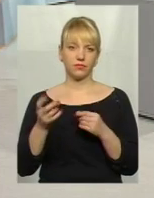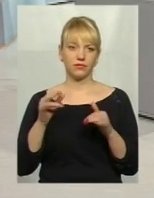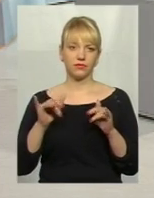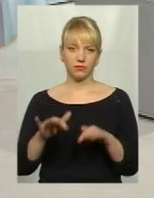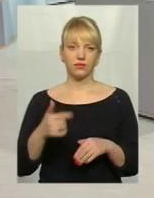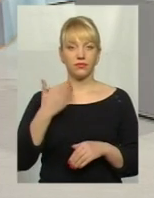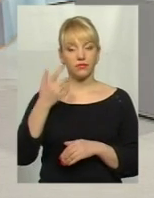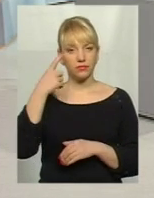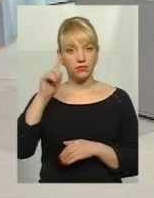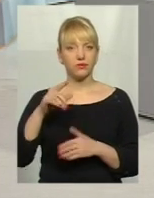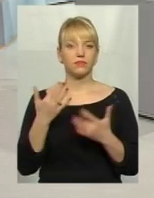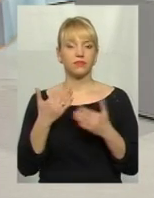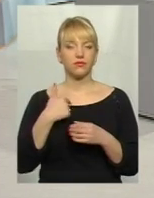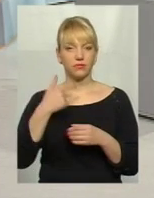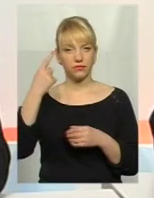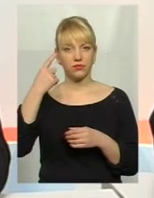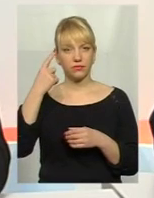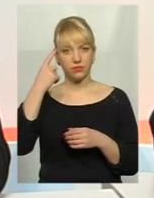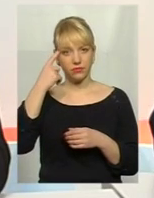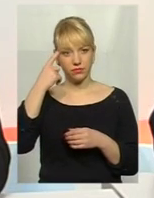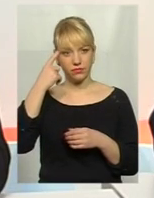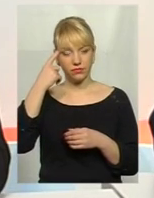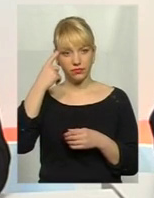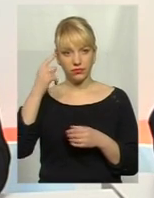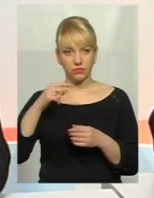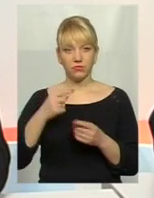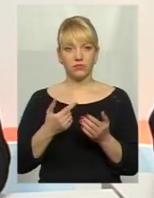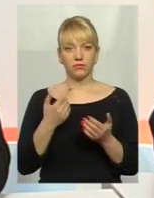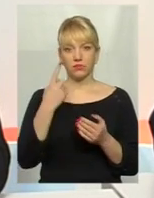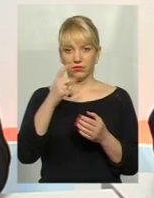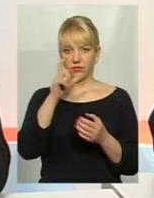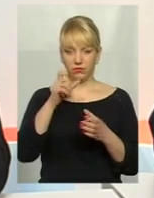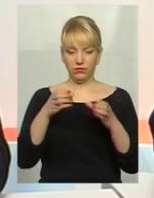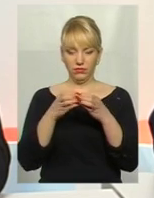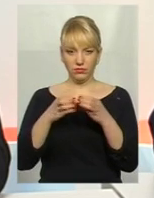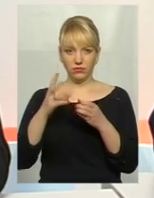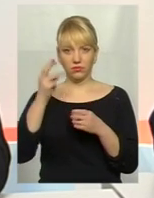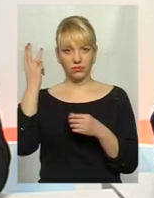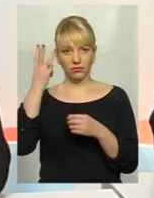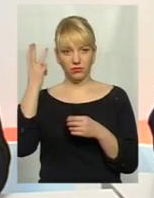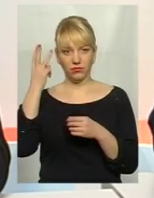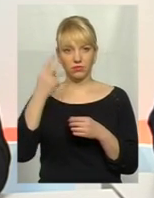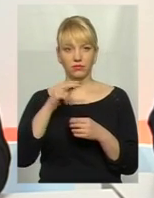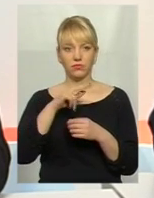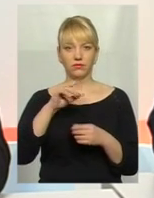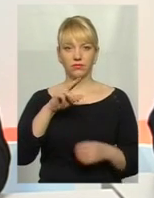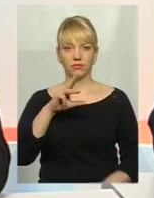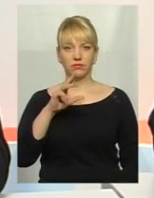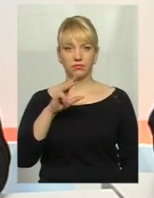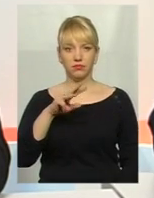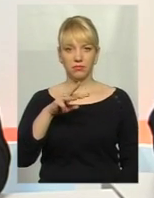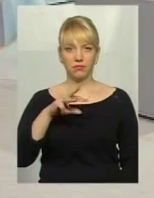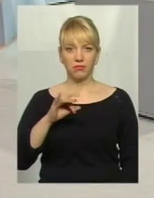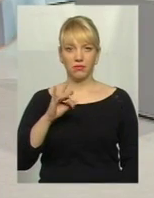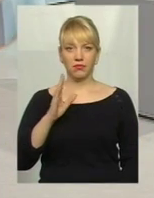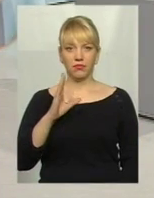Ну, ви знаєте, наприклад, наскільки мені відомо, одна із громад на Хмельниччині, яка на Чмервеччині, точніше, яка не